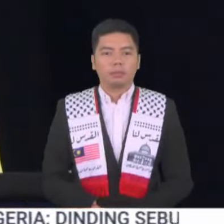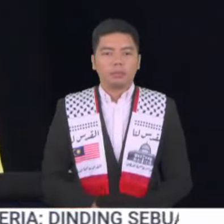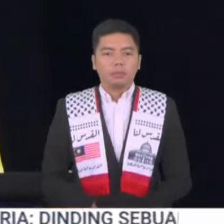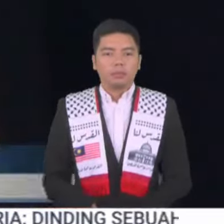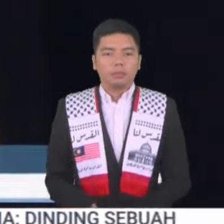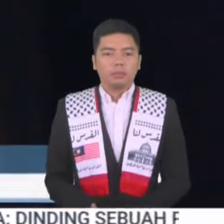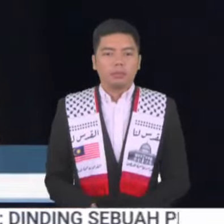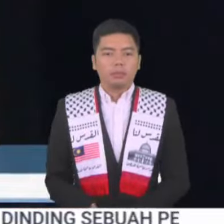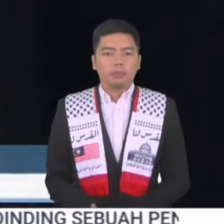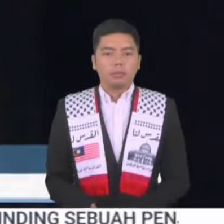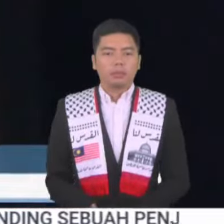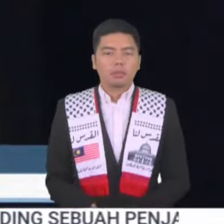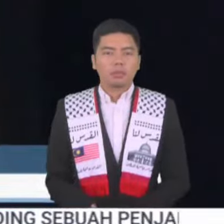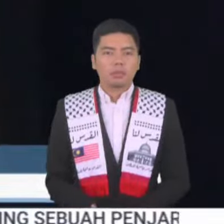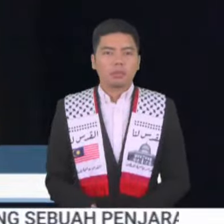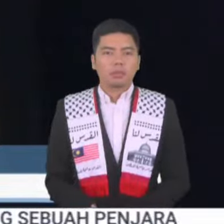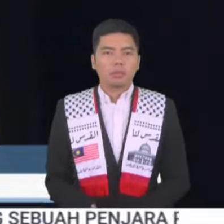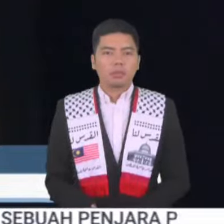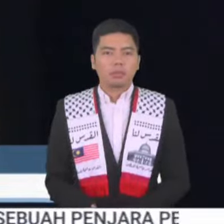Permintaan Sarawak